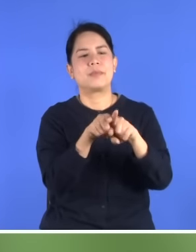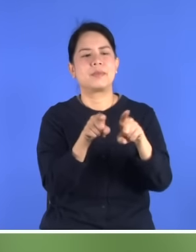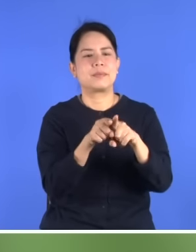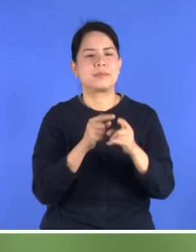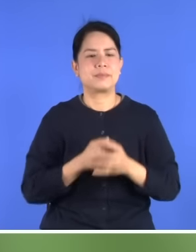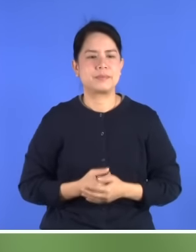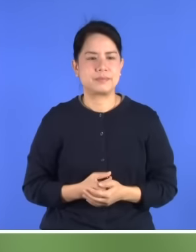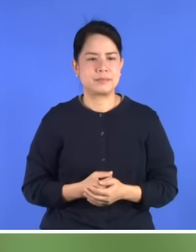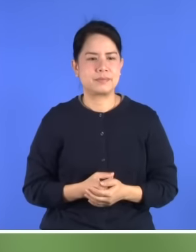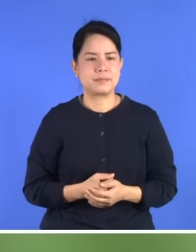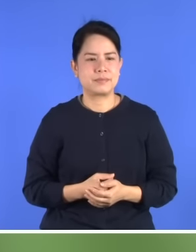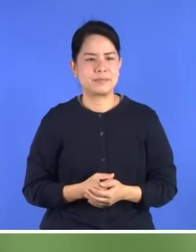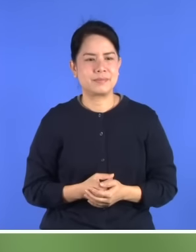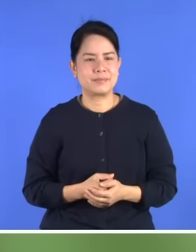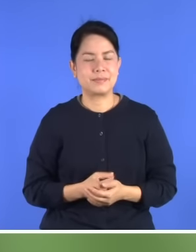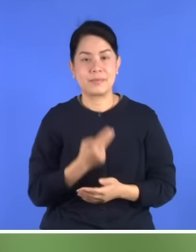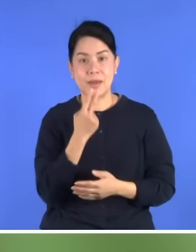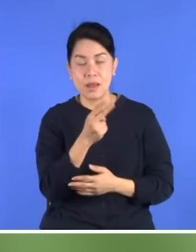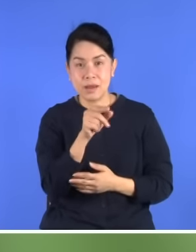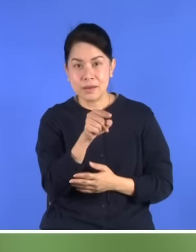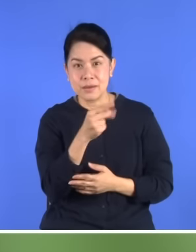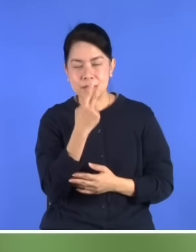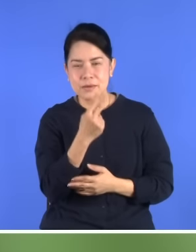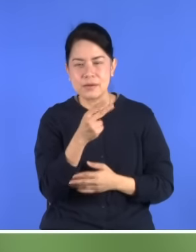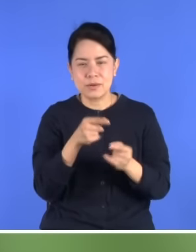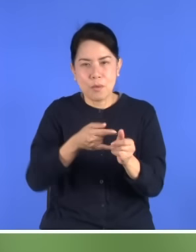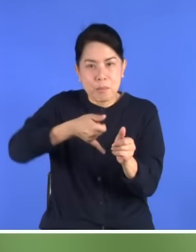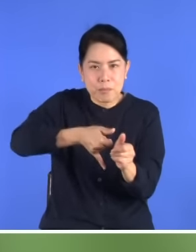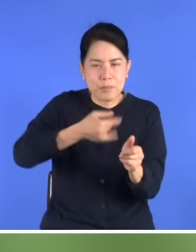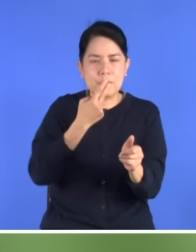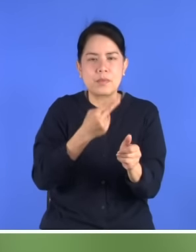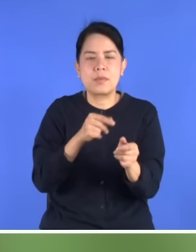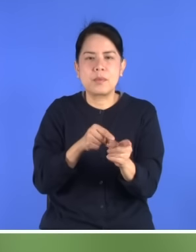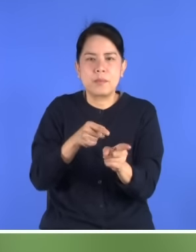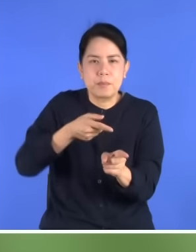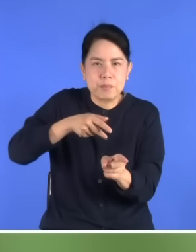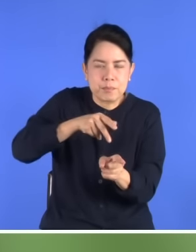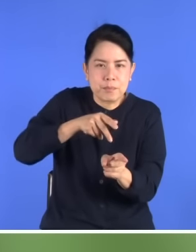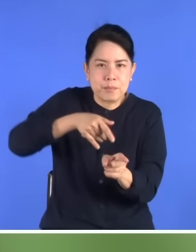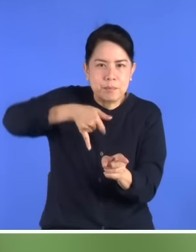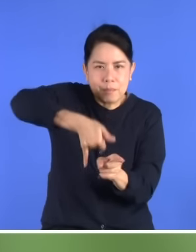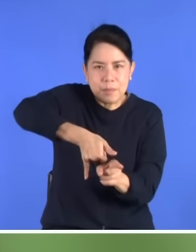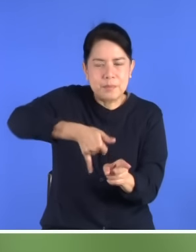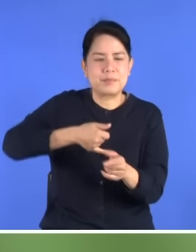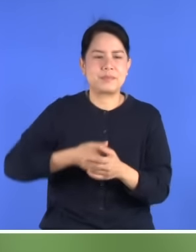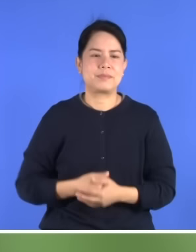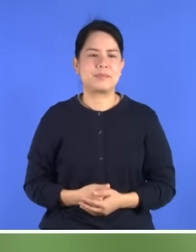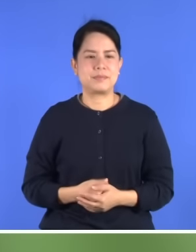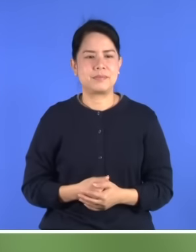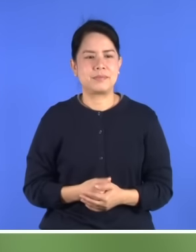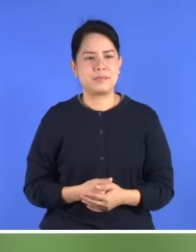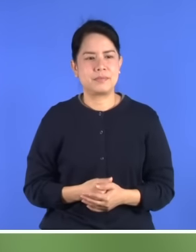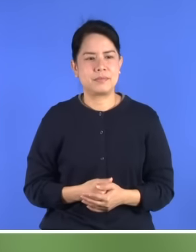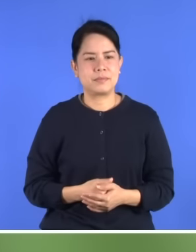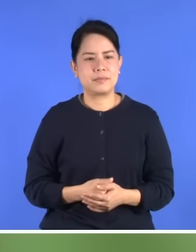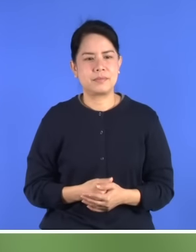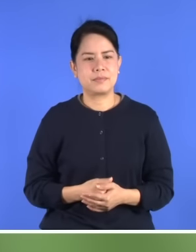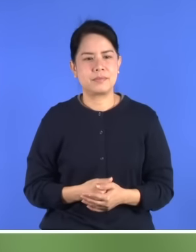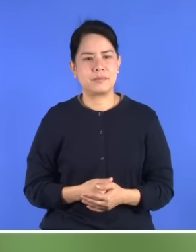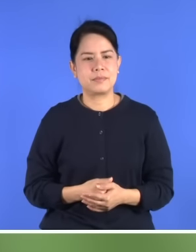ล่ะไม่สนใจอันไหนคร่อมได้ฉันอค่อมเลยพอกดปุ๊บแหเอวมาดุ้ยยับเลยเ